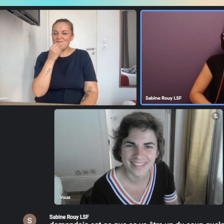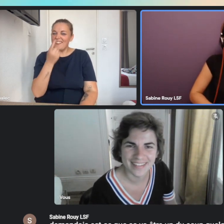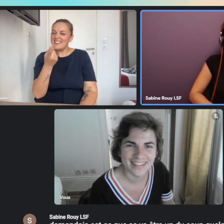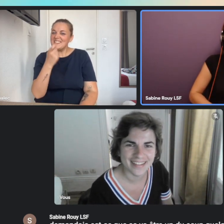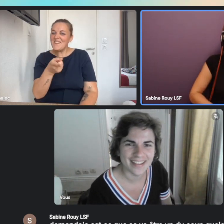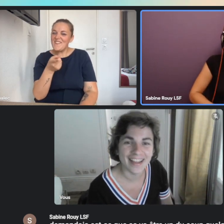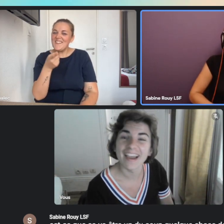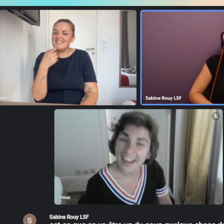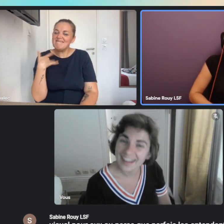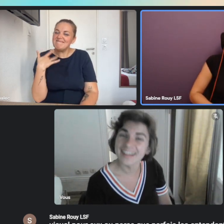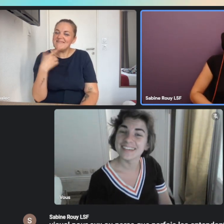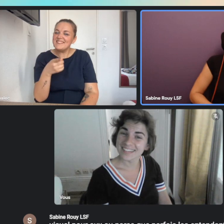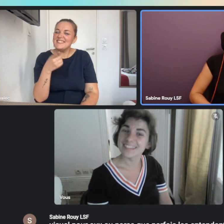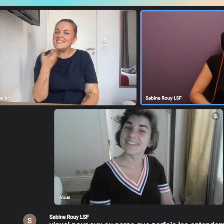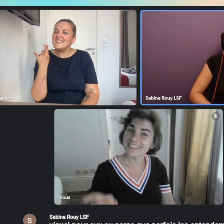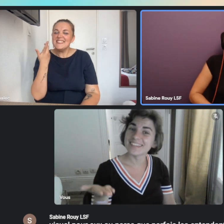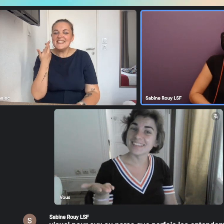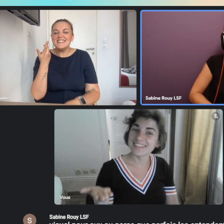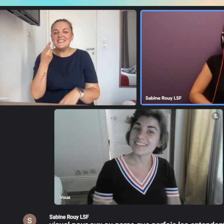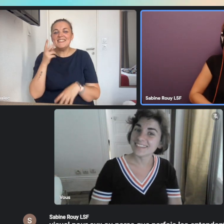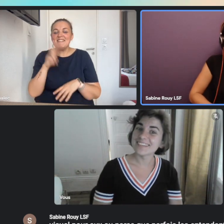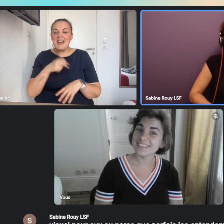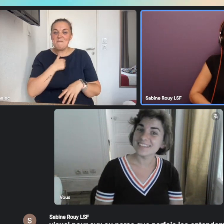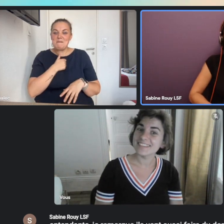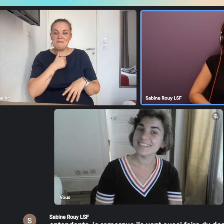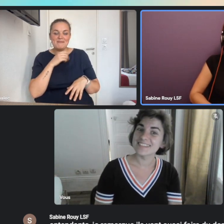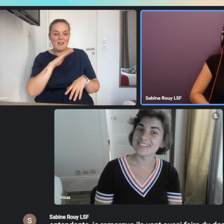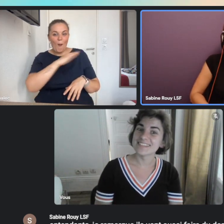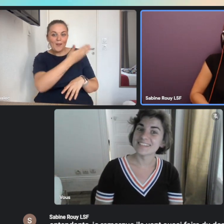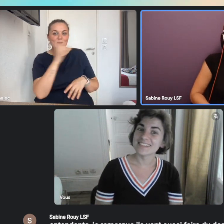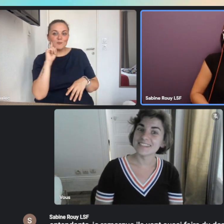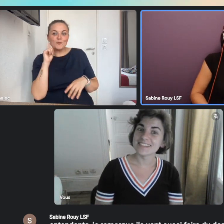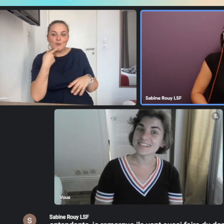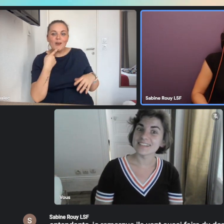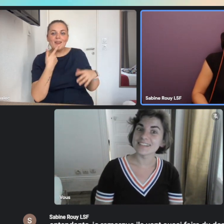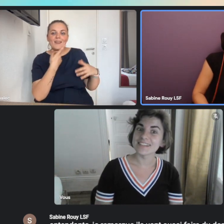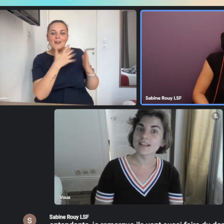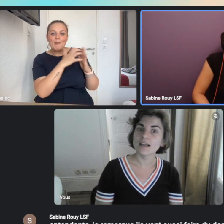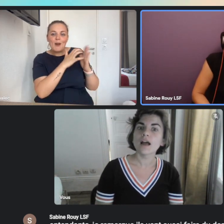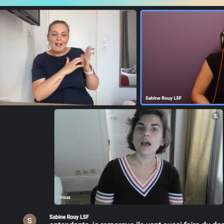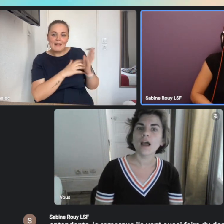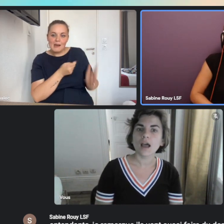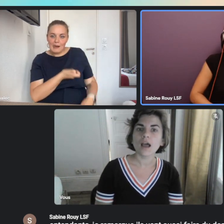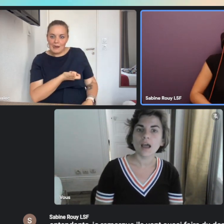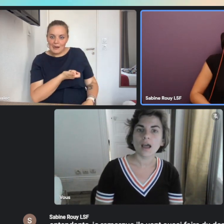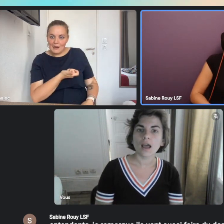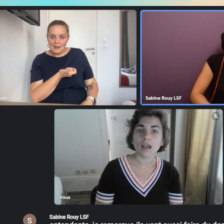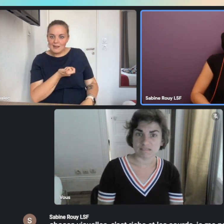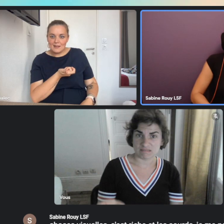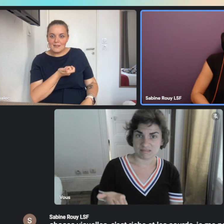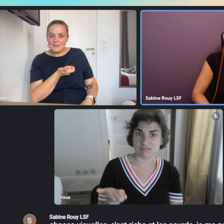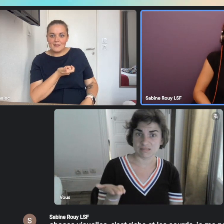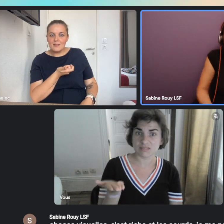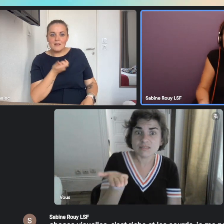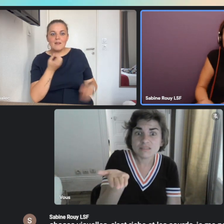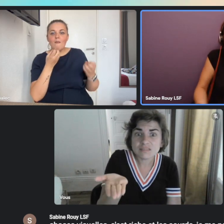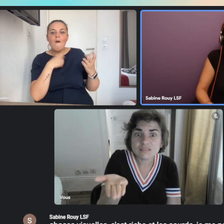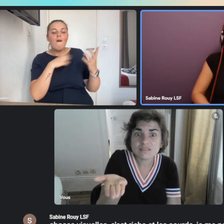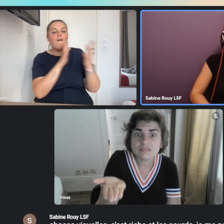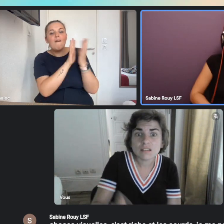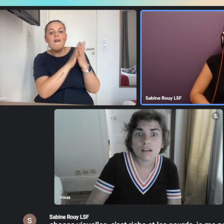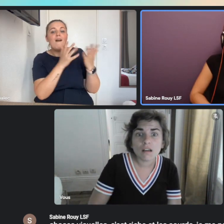2, ce serait intéressant. Ah, c'est une bonne question, c'est intéressant effectivement. Alors moi-même, j'ai d'autres sourds enfin, j'ai peu de sourds